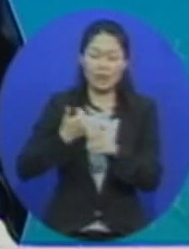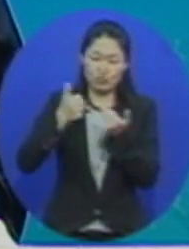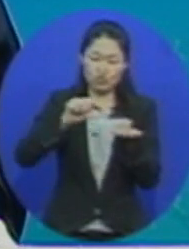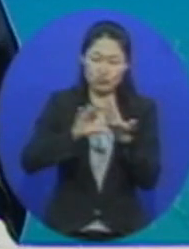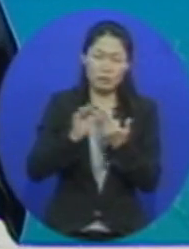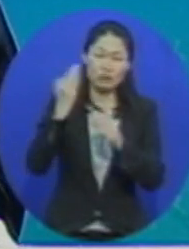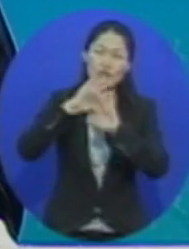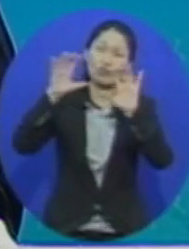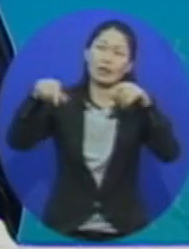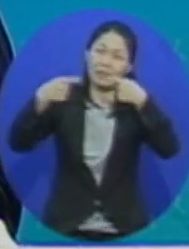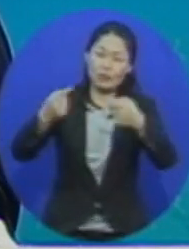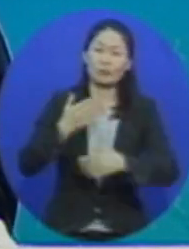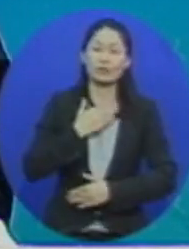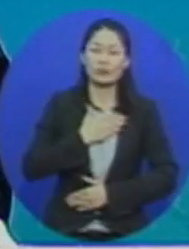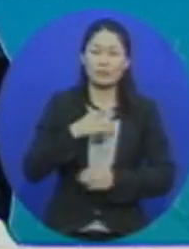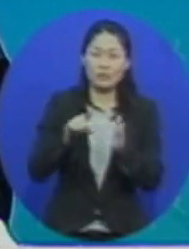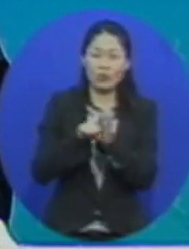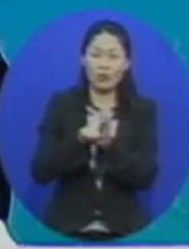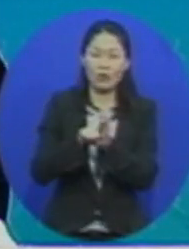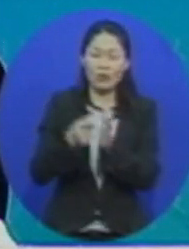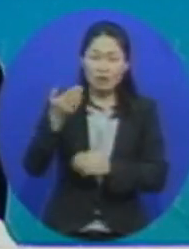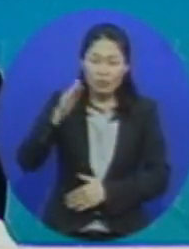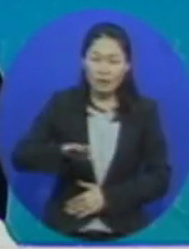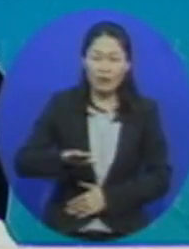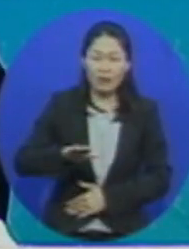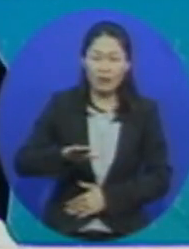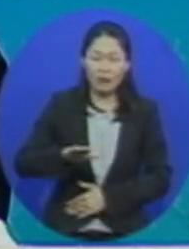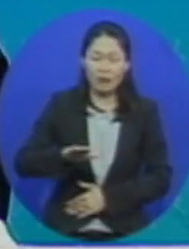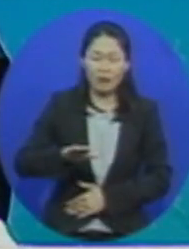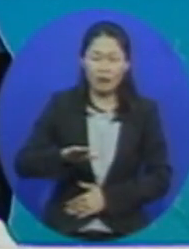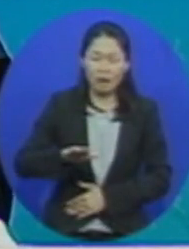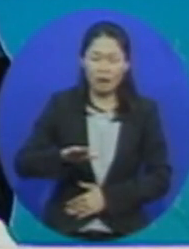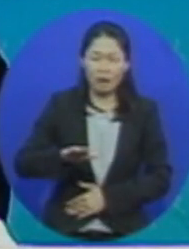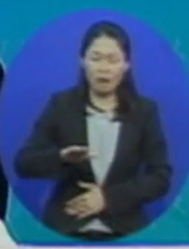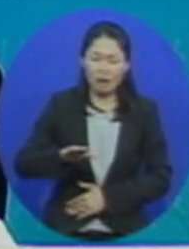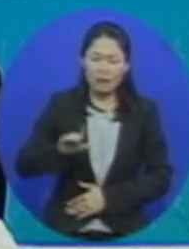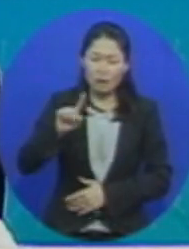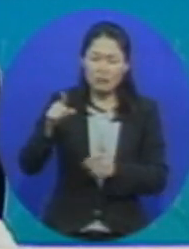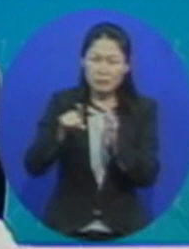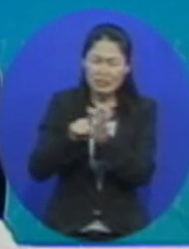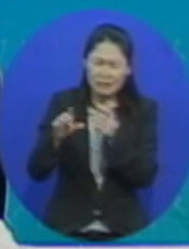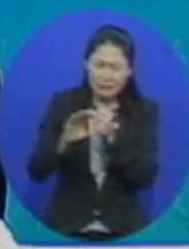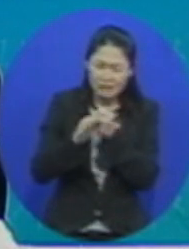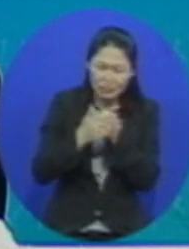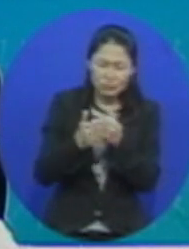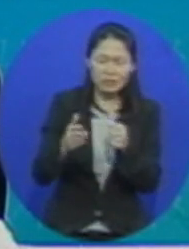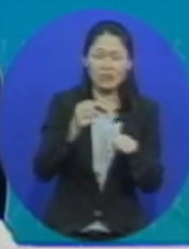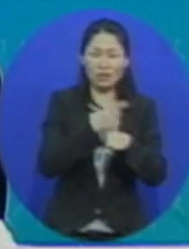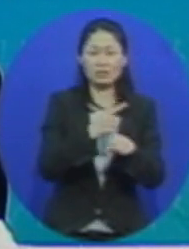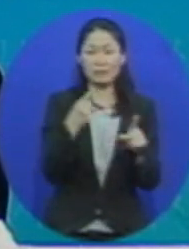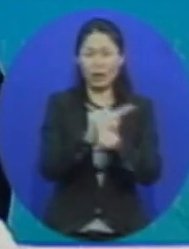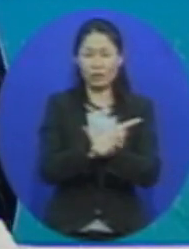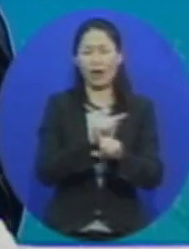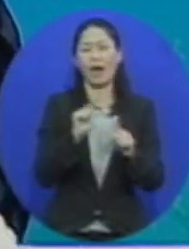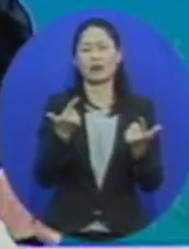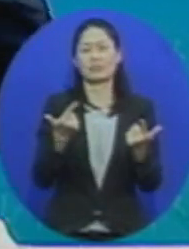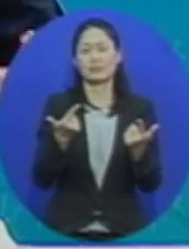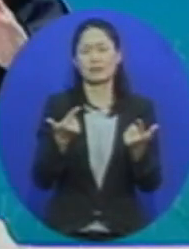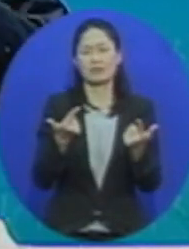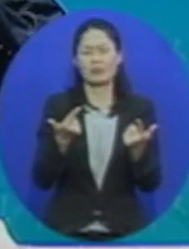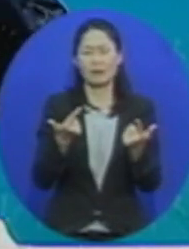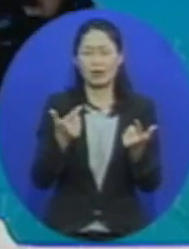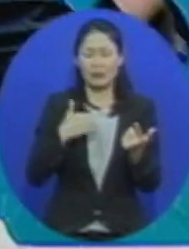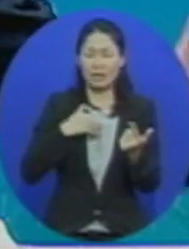천국에 간다고 믿어요 그런데 그래서 성질이 바뀌지는 않더라 고 말해 내가